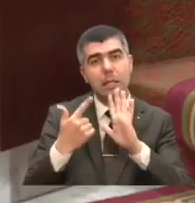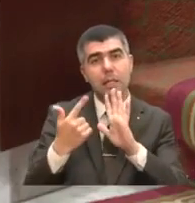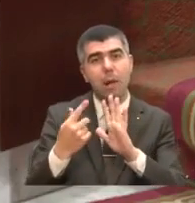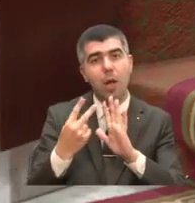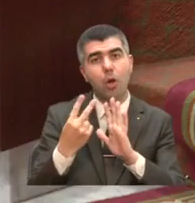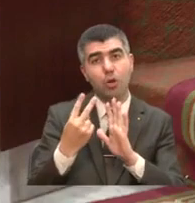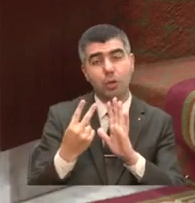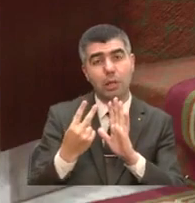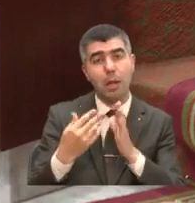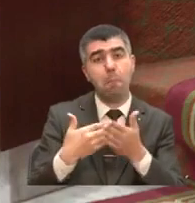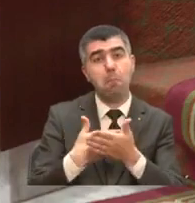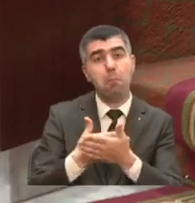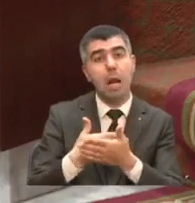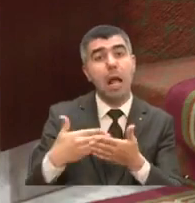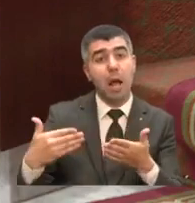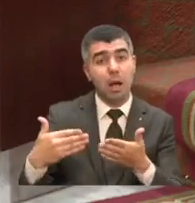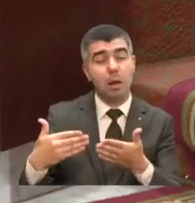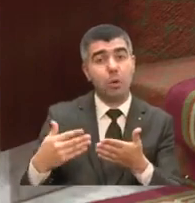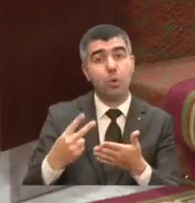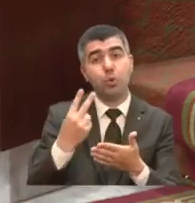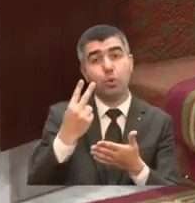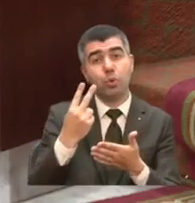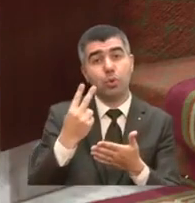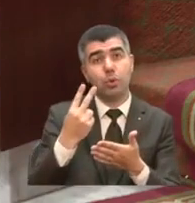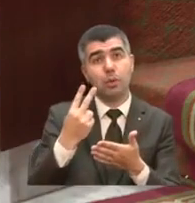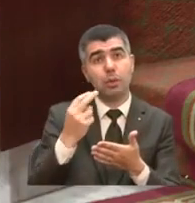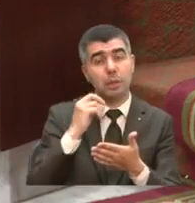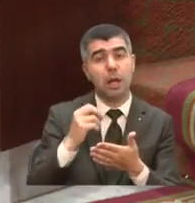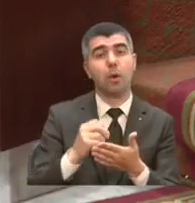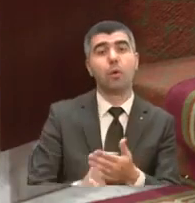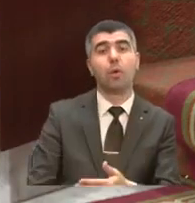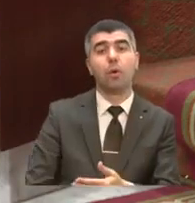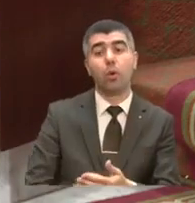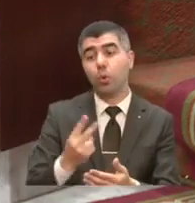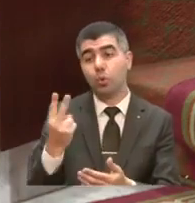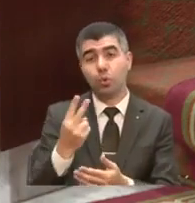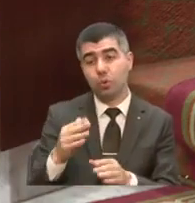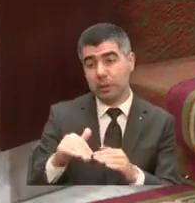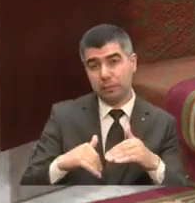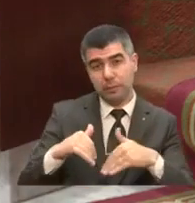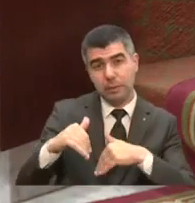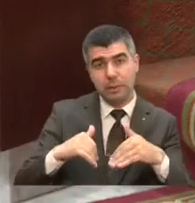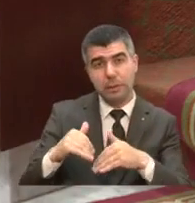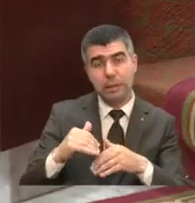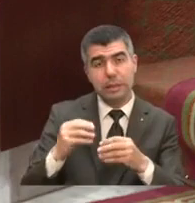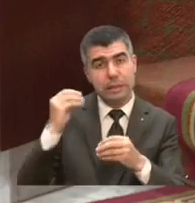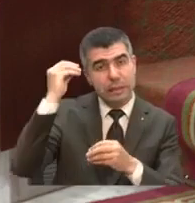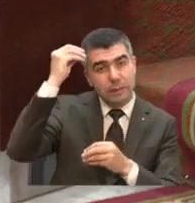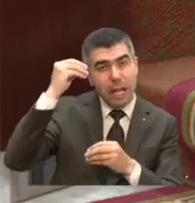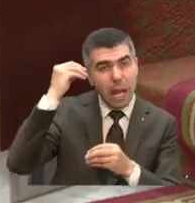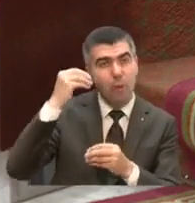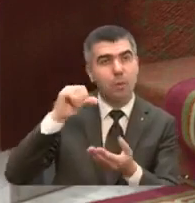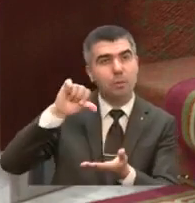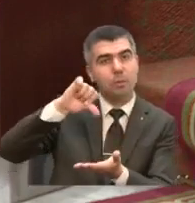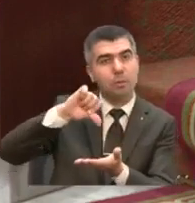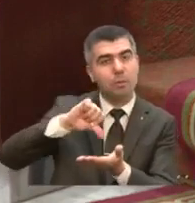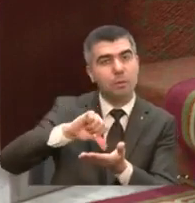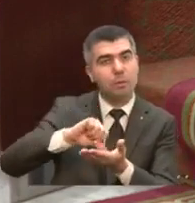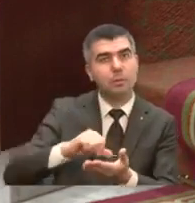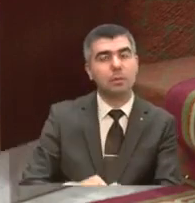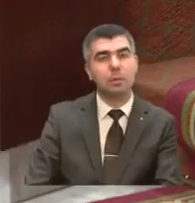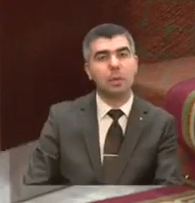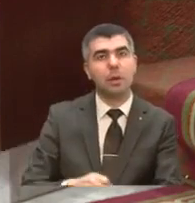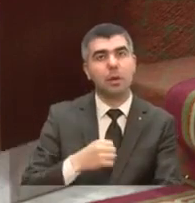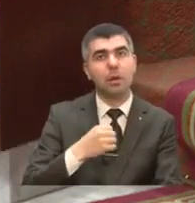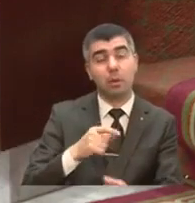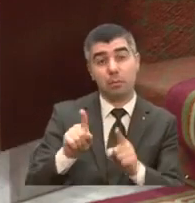ديال السنتيم، وانت عارف بأن تنشتغلوا فيها جوج ديال المقاطع في الإقليم ديال شفشاون ما بين النقطة الكيلومترية 0